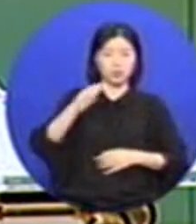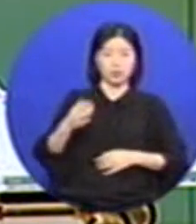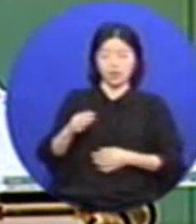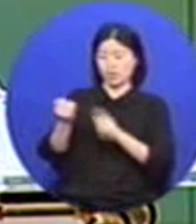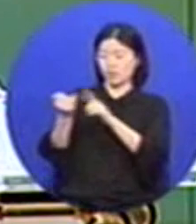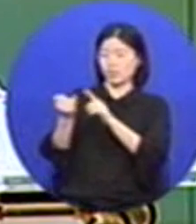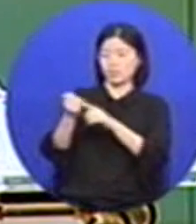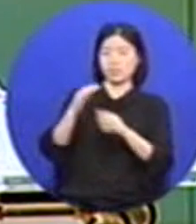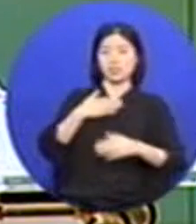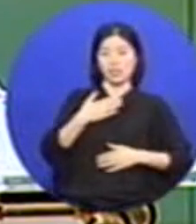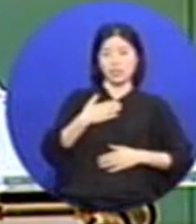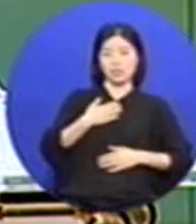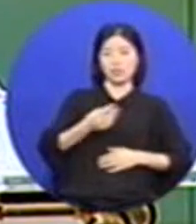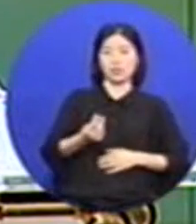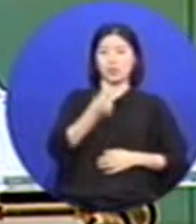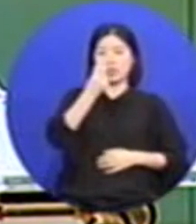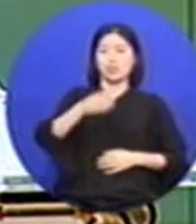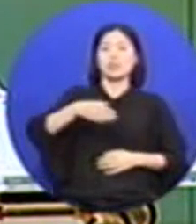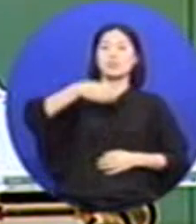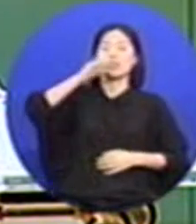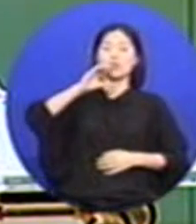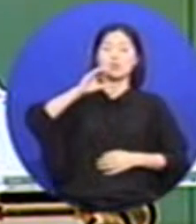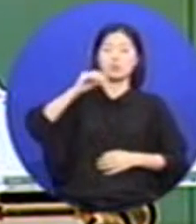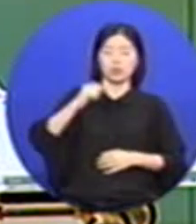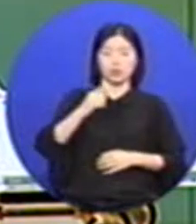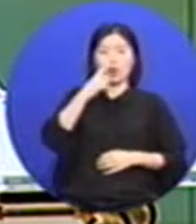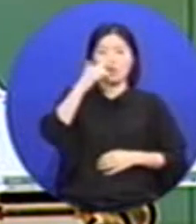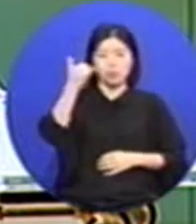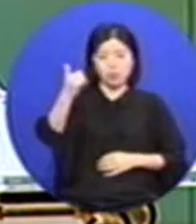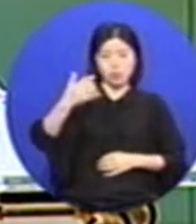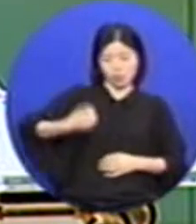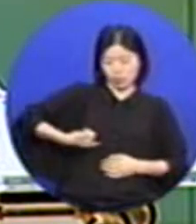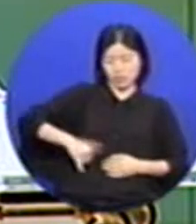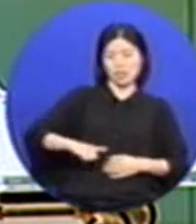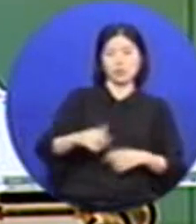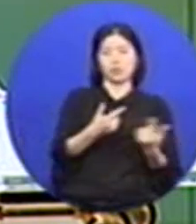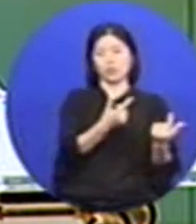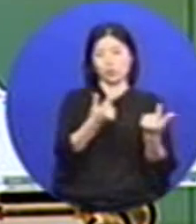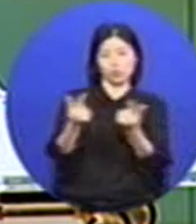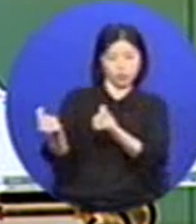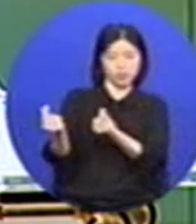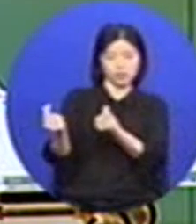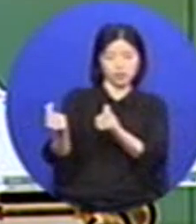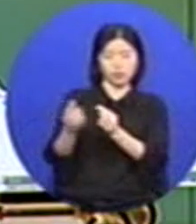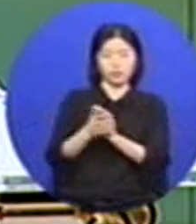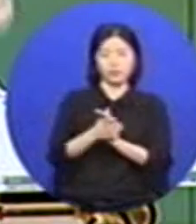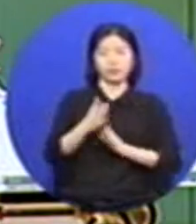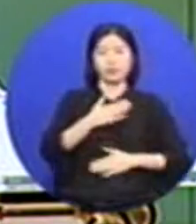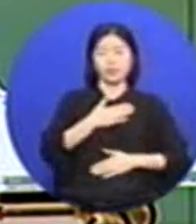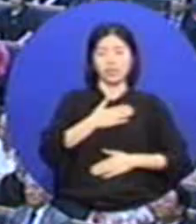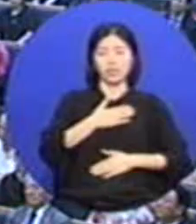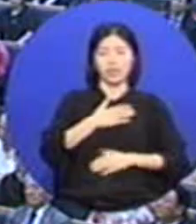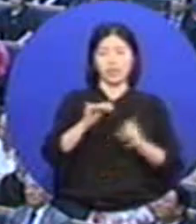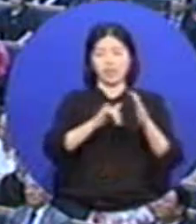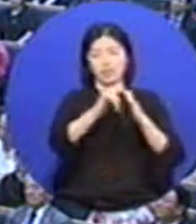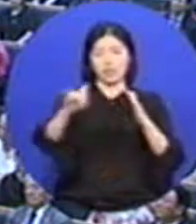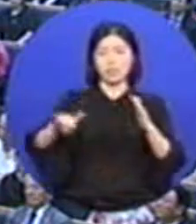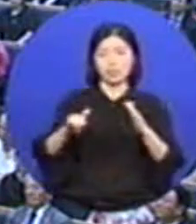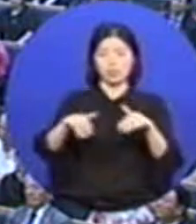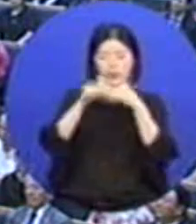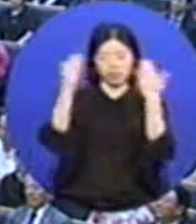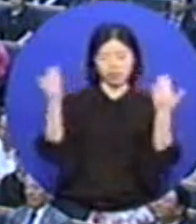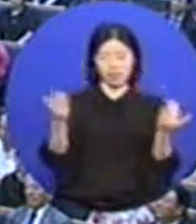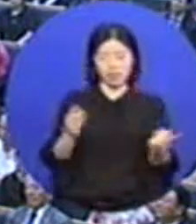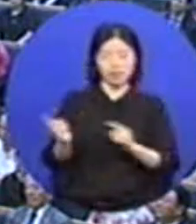얻어요 부모님도 자녀들 다 마찬가지에요 내가 가족을 다 살려내 요